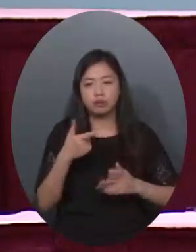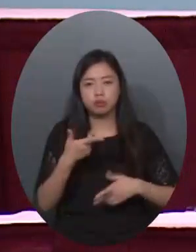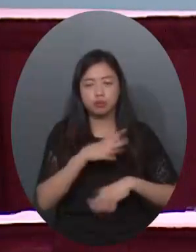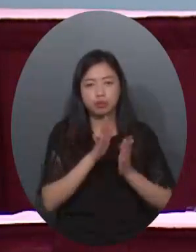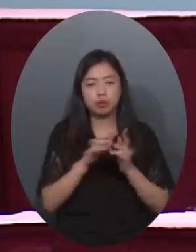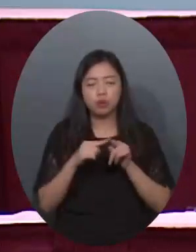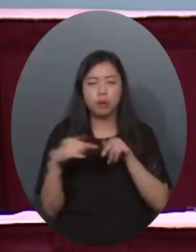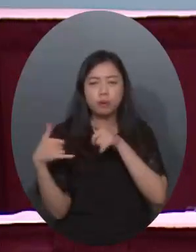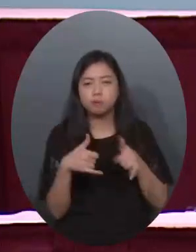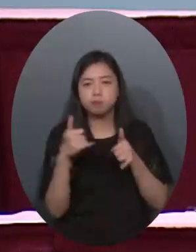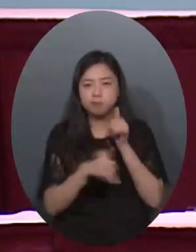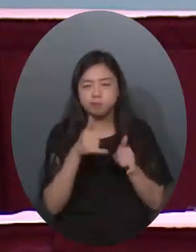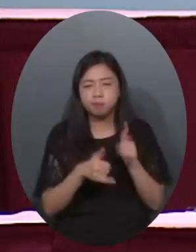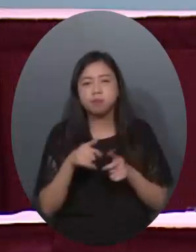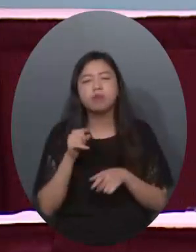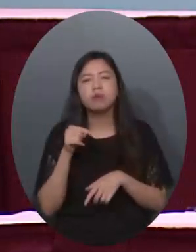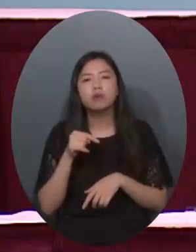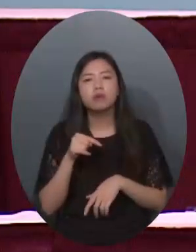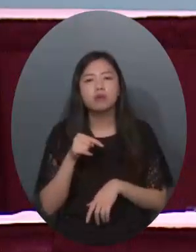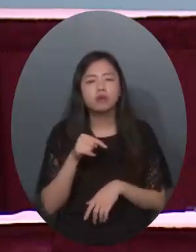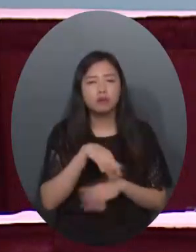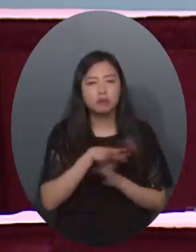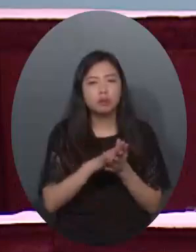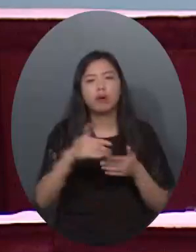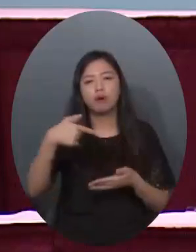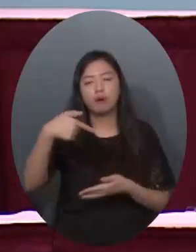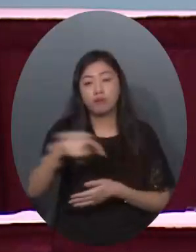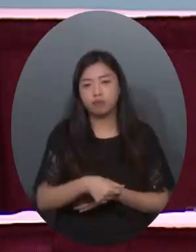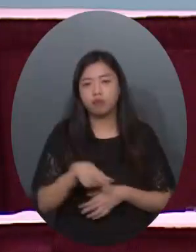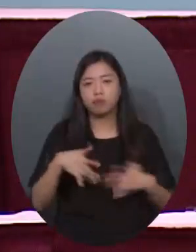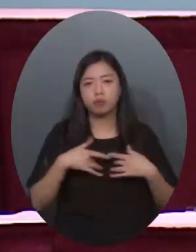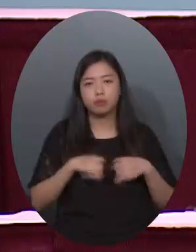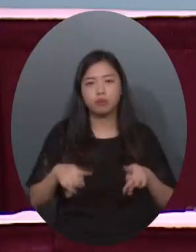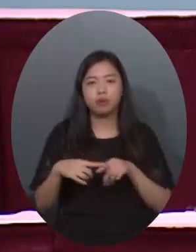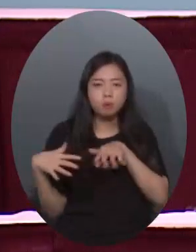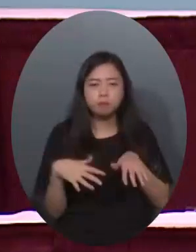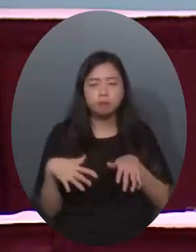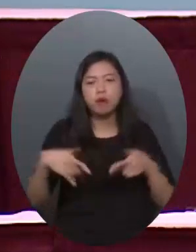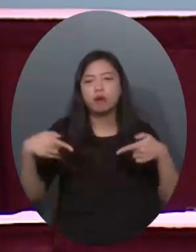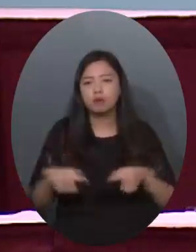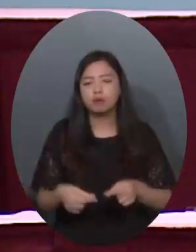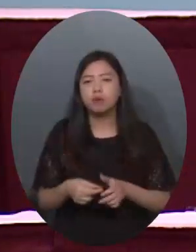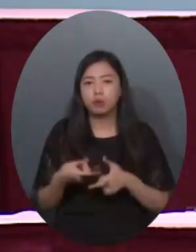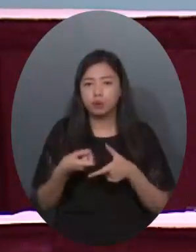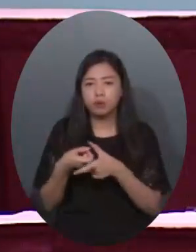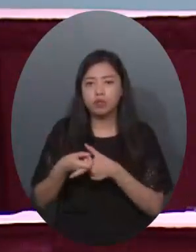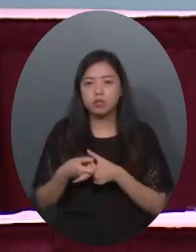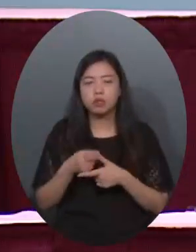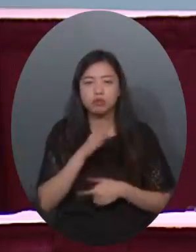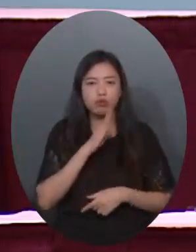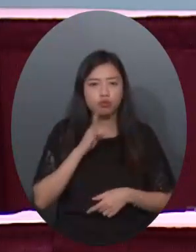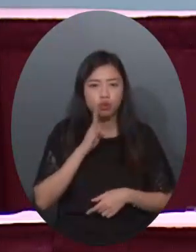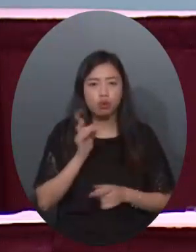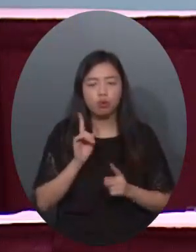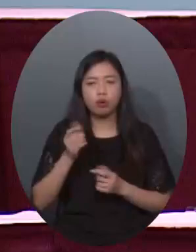乘客量大幅下跌，疫情期間人流減少，公司向商場及